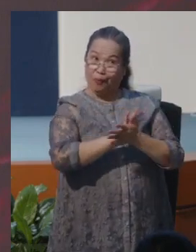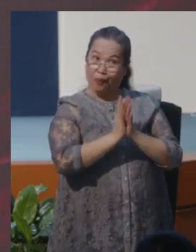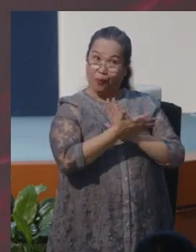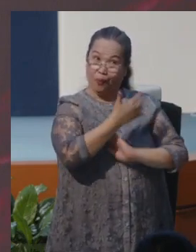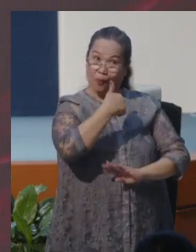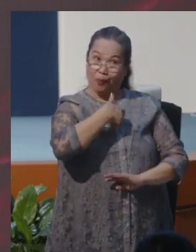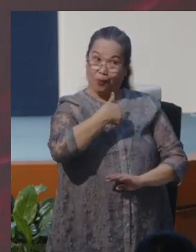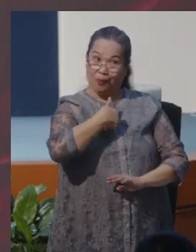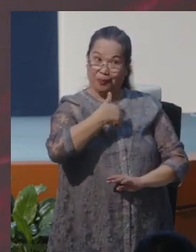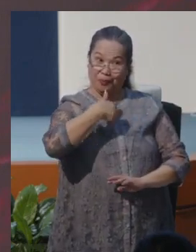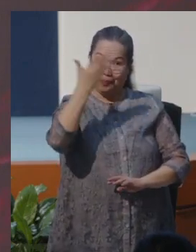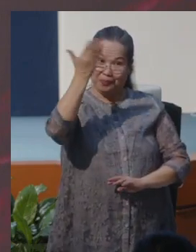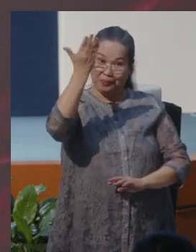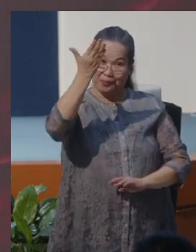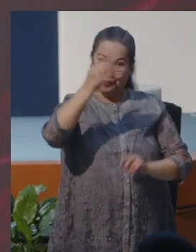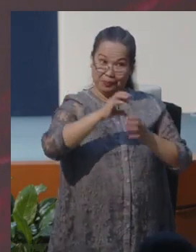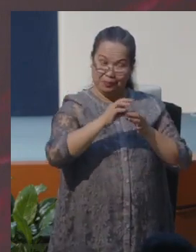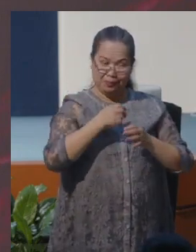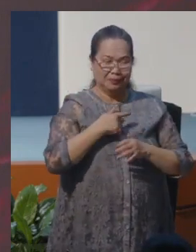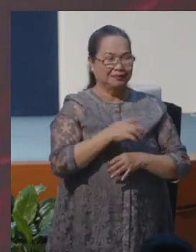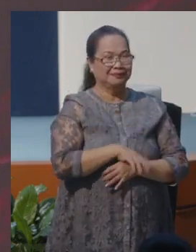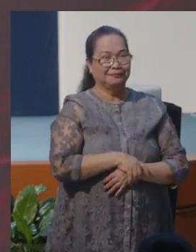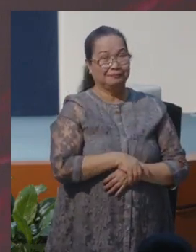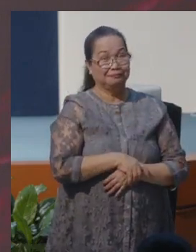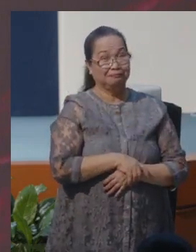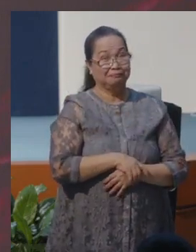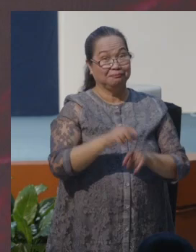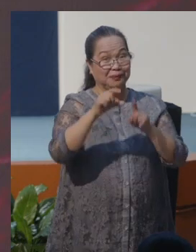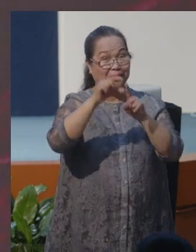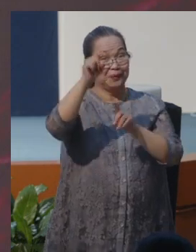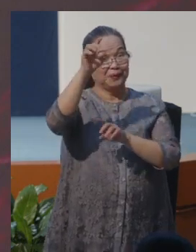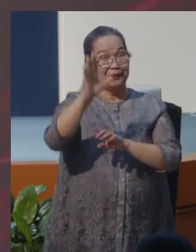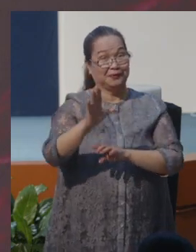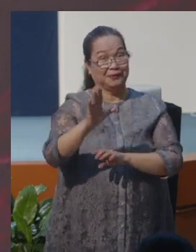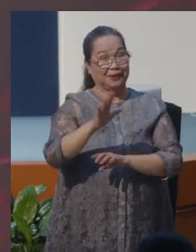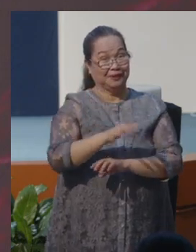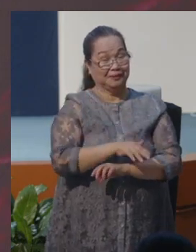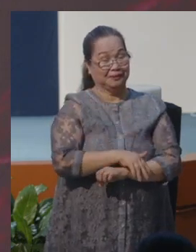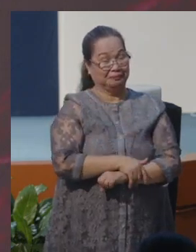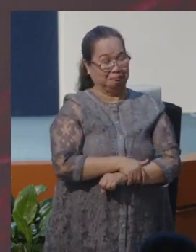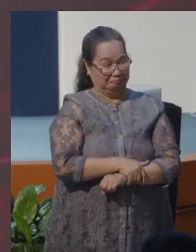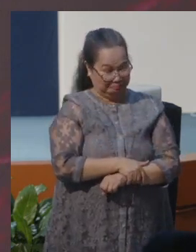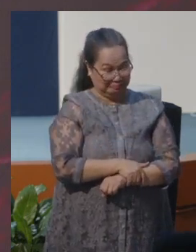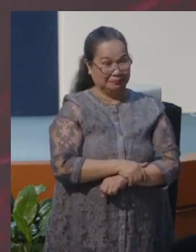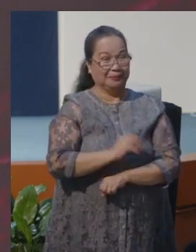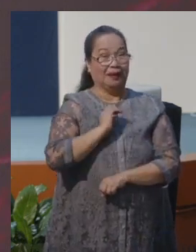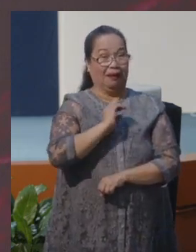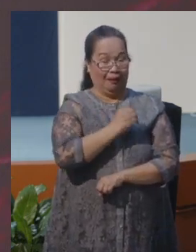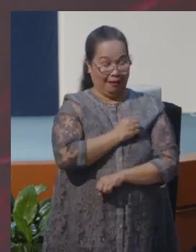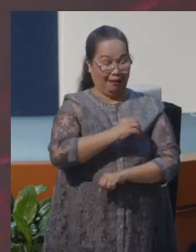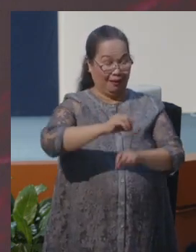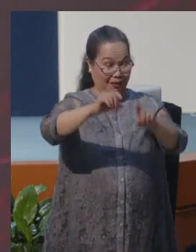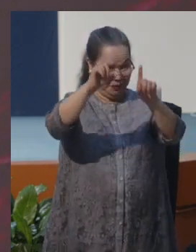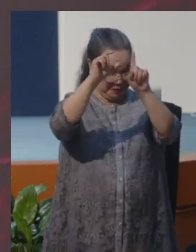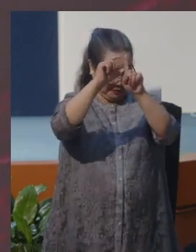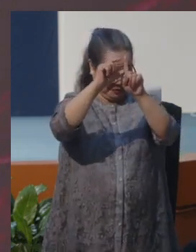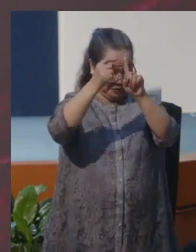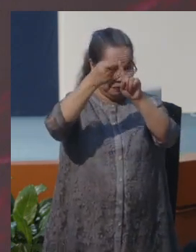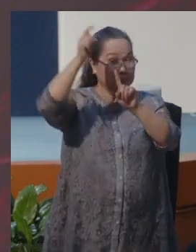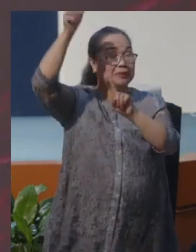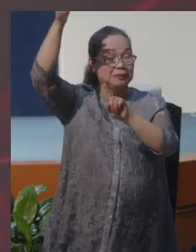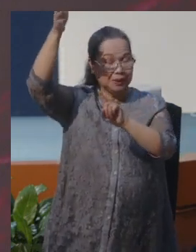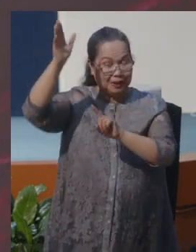kaming magsalita ng salita ng Diyos. Ang aming salita ay parang galing sa